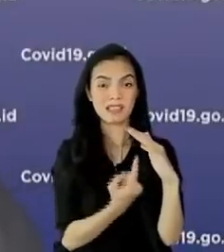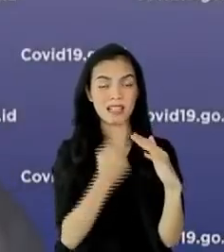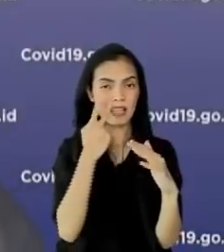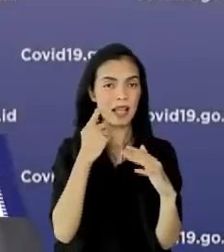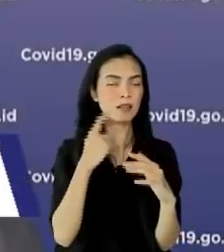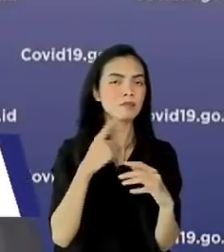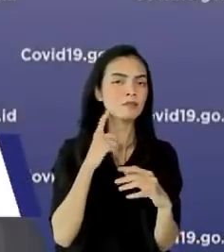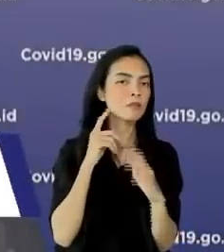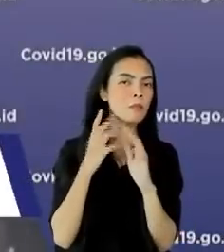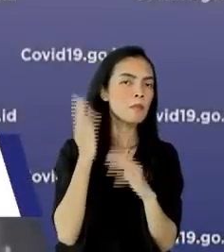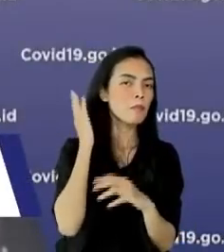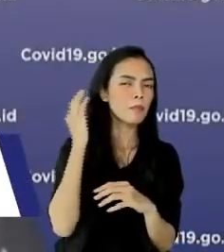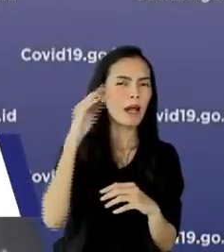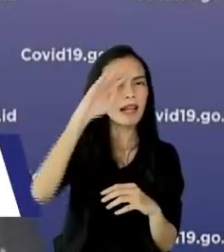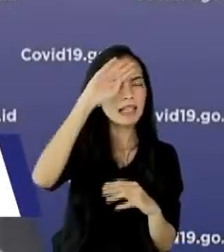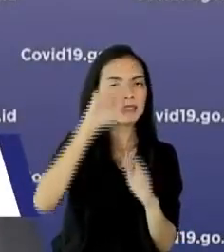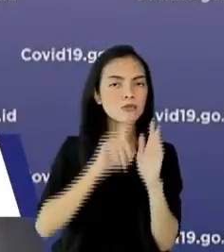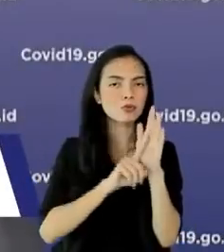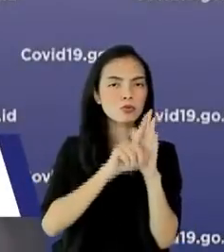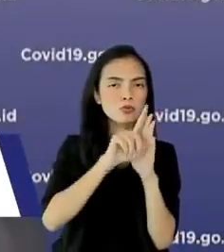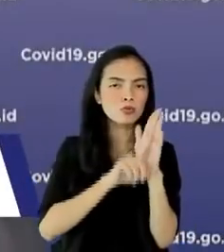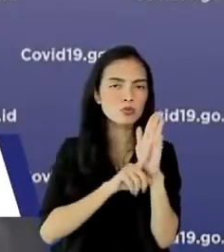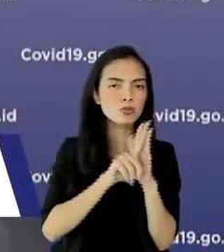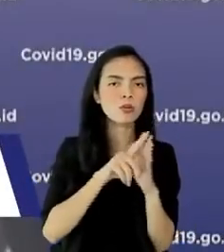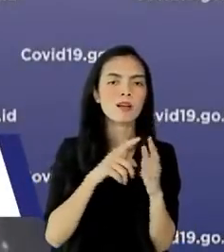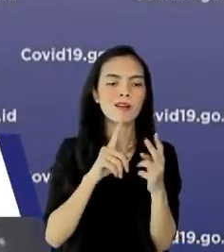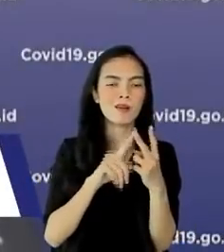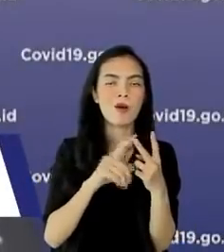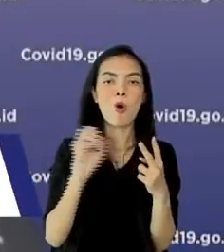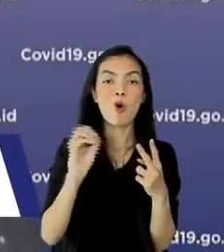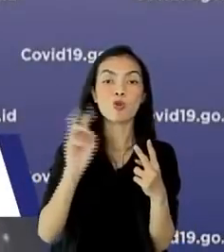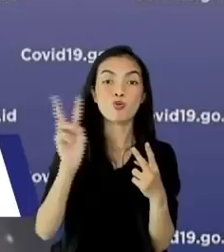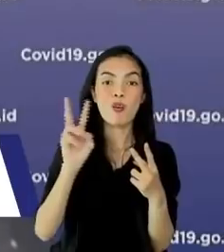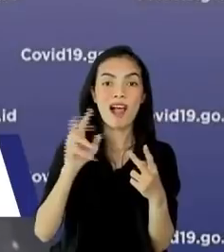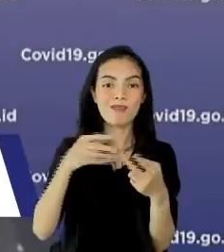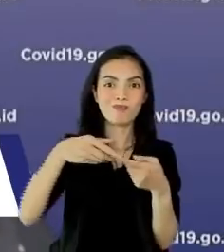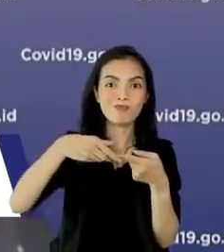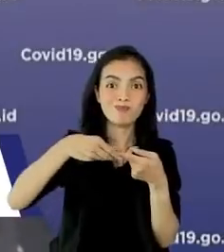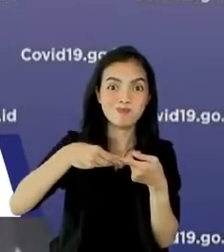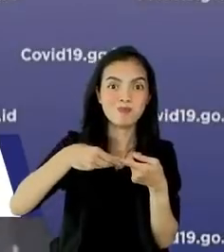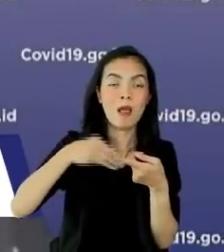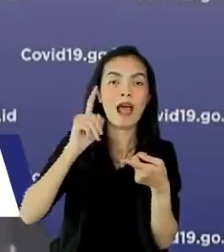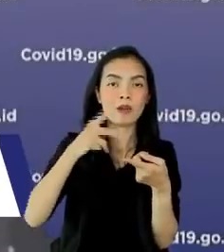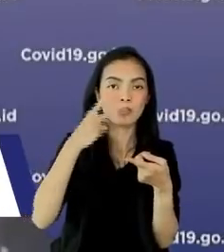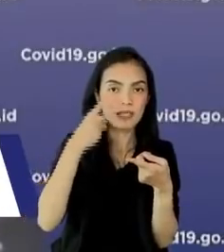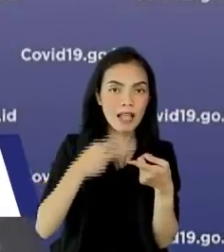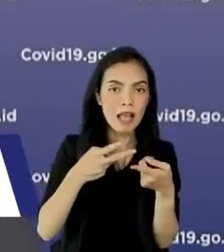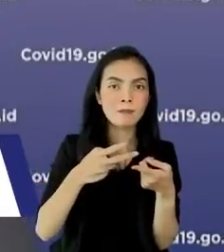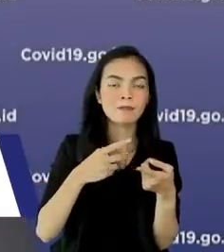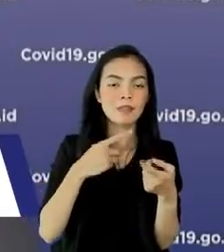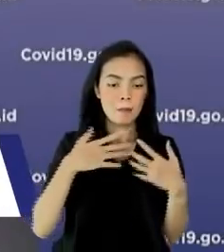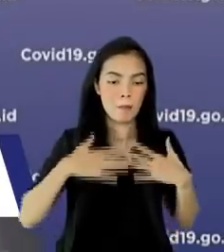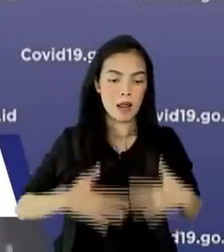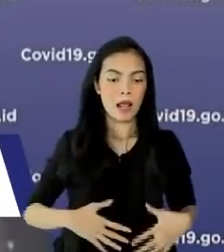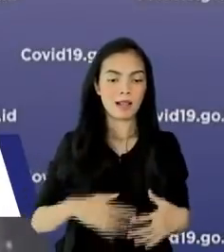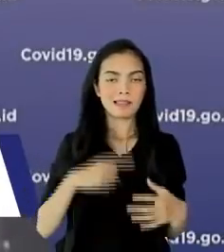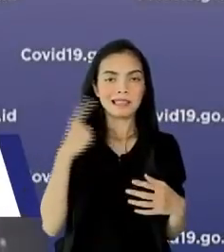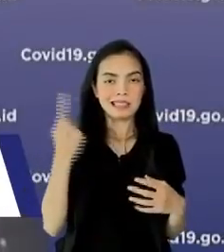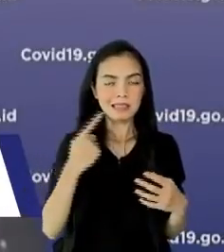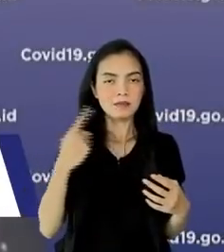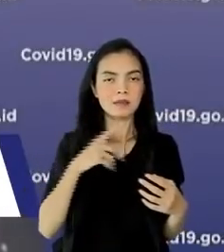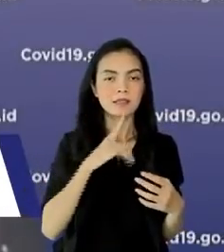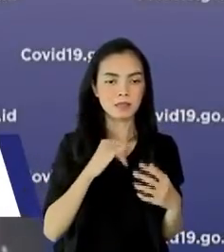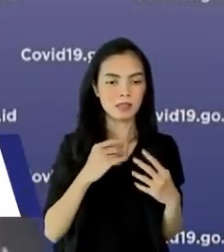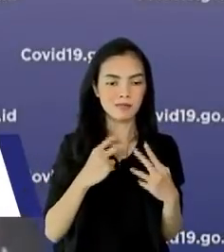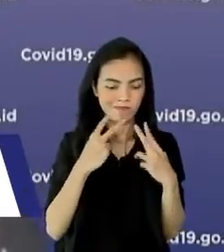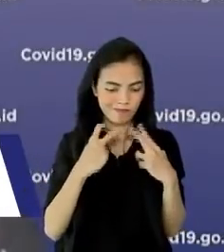suhu tubuh dengan teratur, oximeternya juga digunakan. Jadi memang teratur melihat dan mengecek kondisi tubuh. Dan jangan